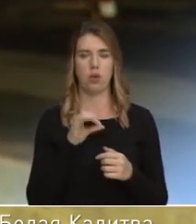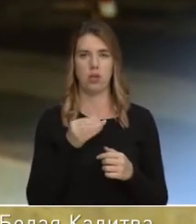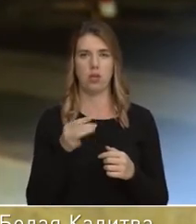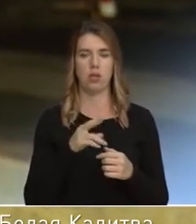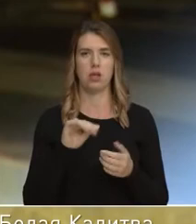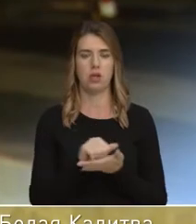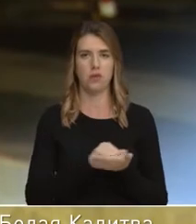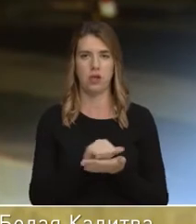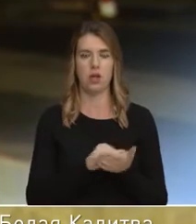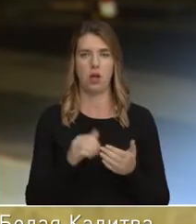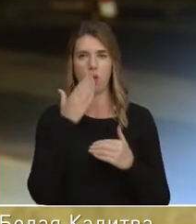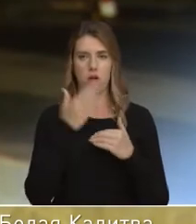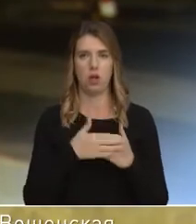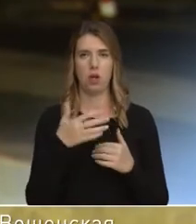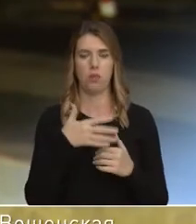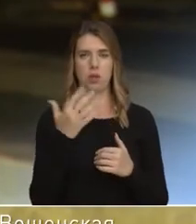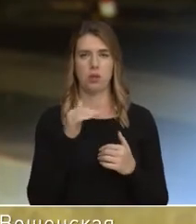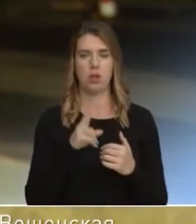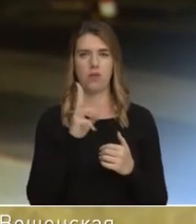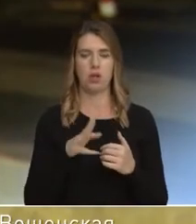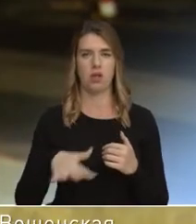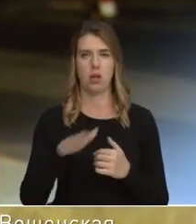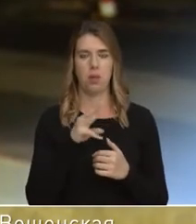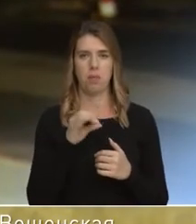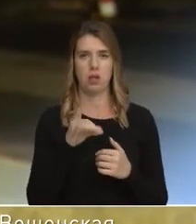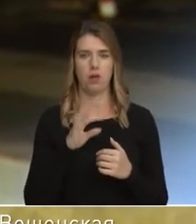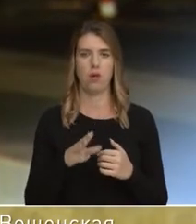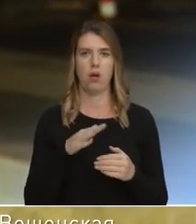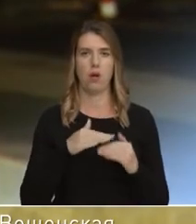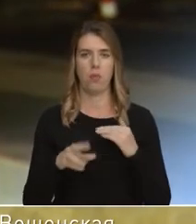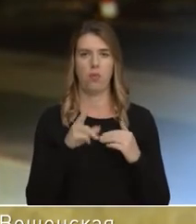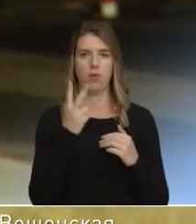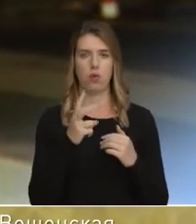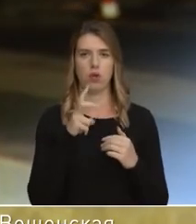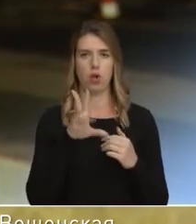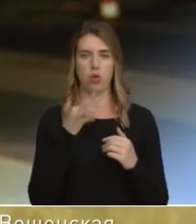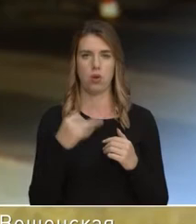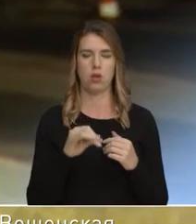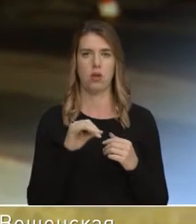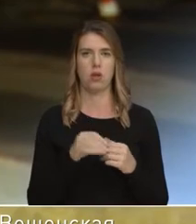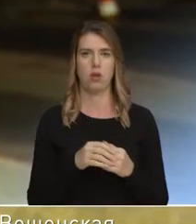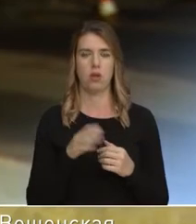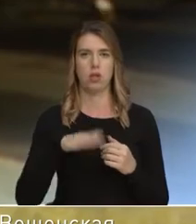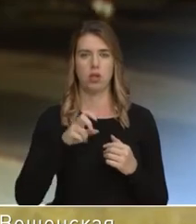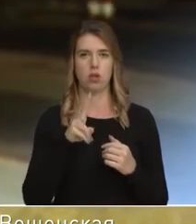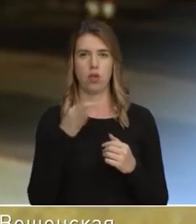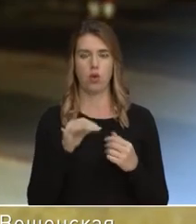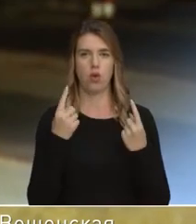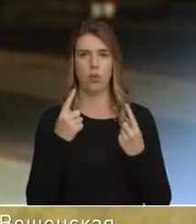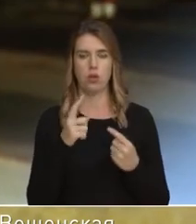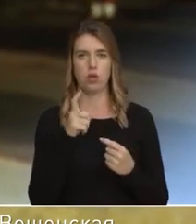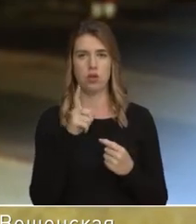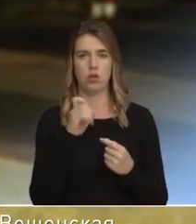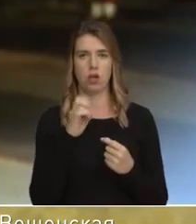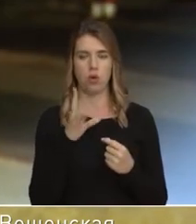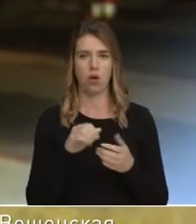из асфальтобетона составляет 55 тысяч квадратных метров. Покрытие у нас двухслойное, состоящее нижний слой из